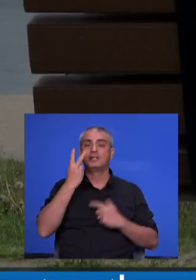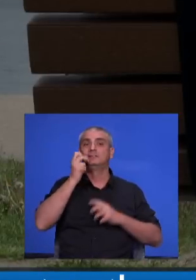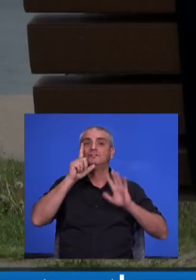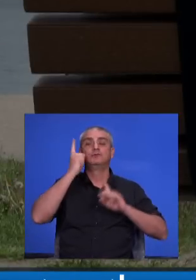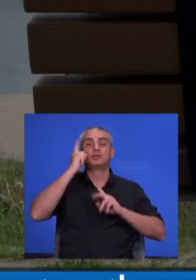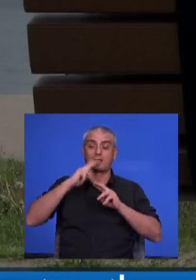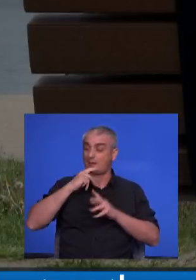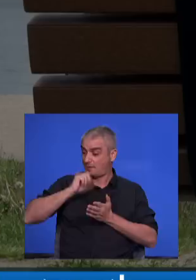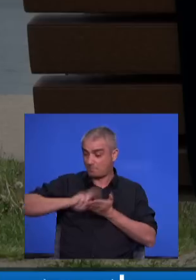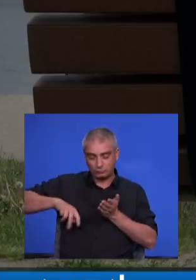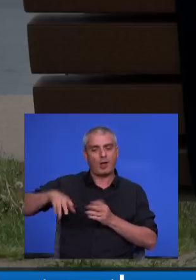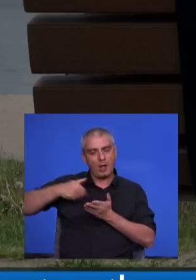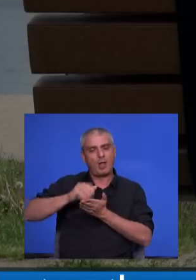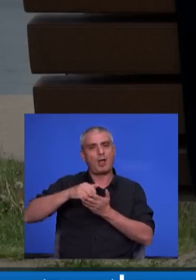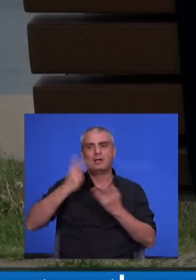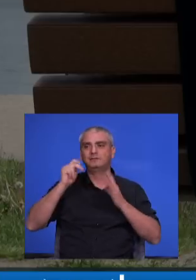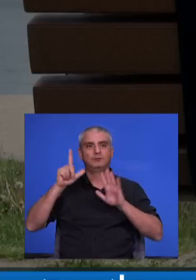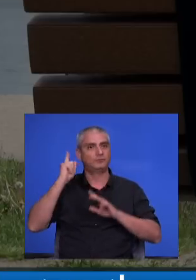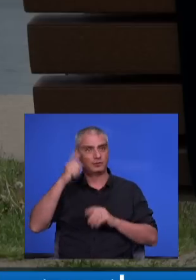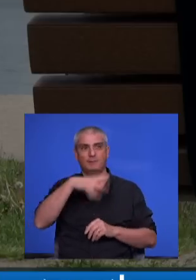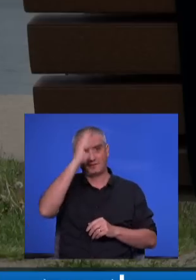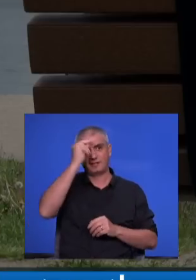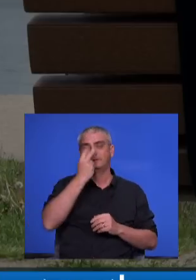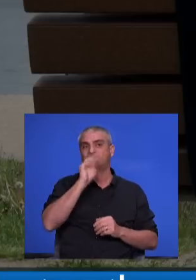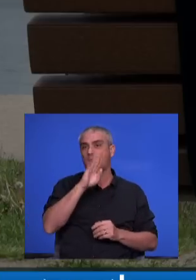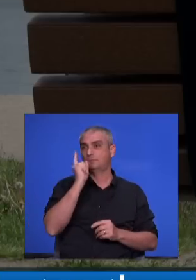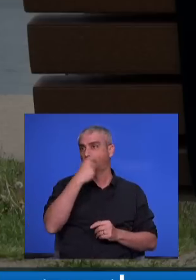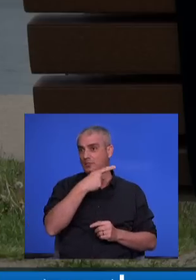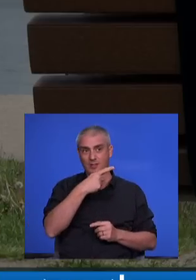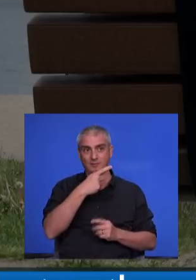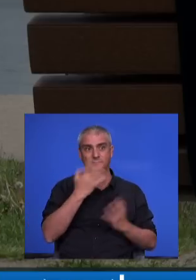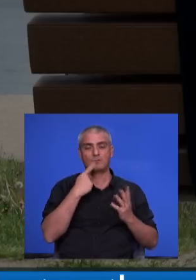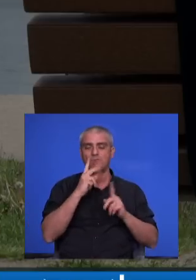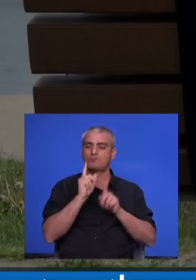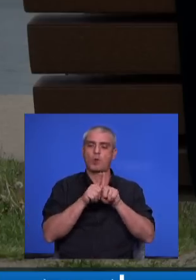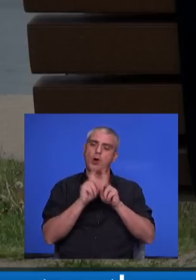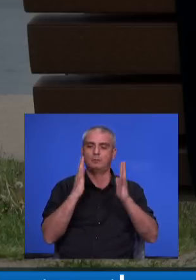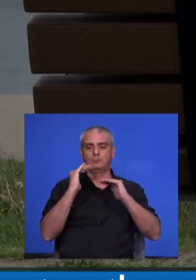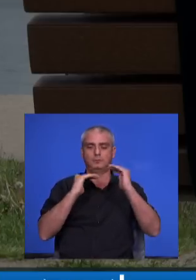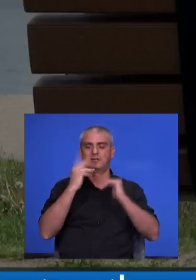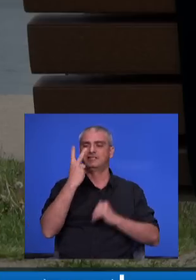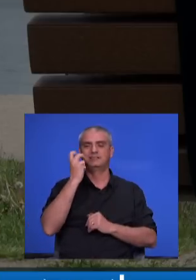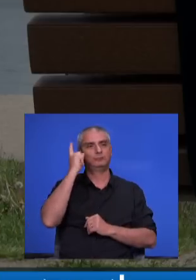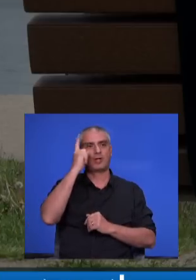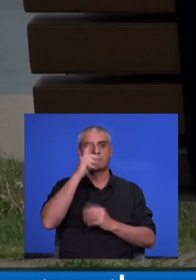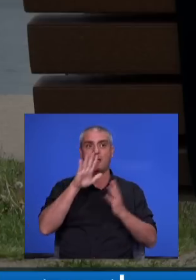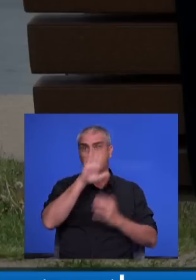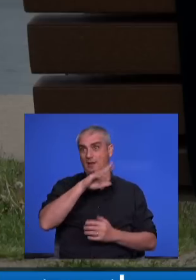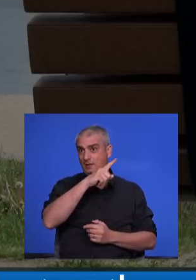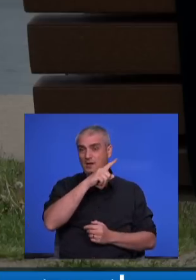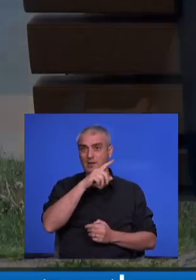לאחר הפרישה, גברים 24, מול משהו כמו 20 שנים במדינות ה-OECD, וזה על